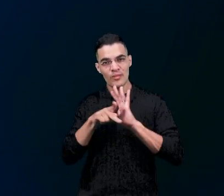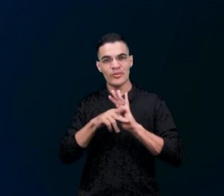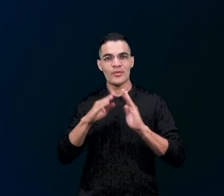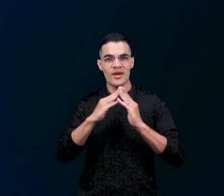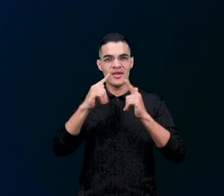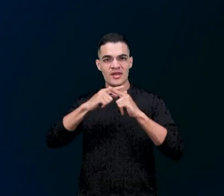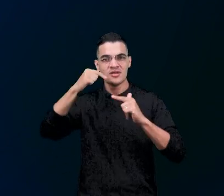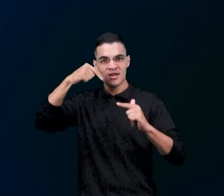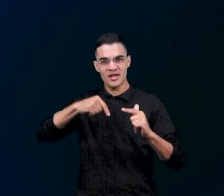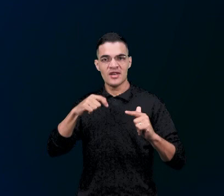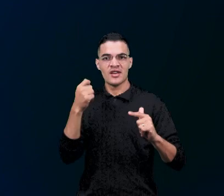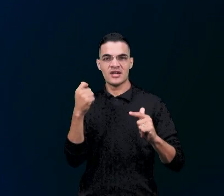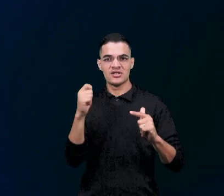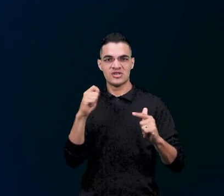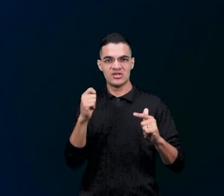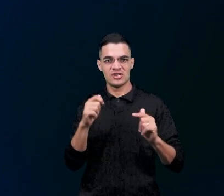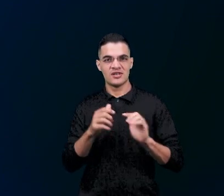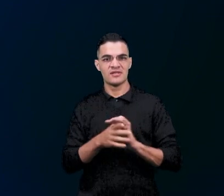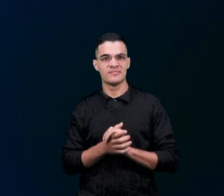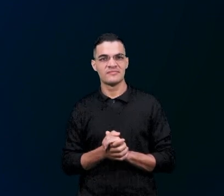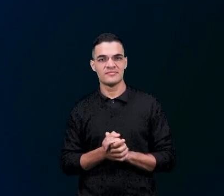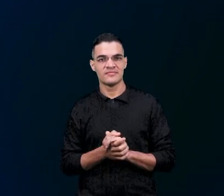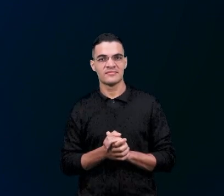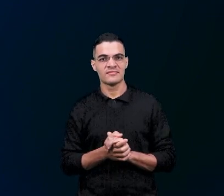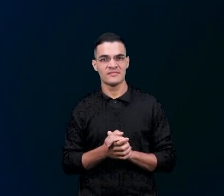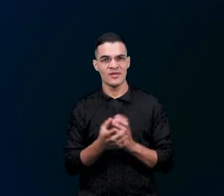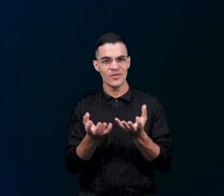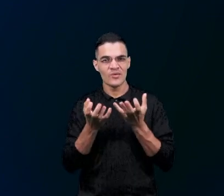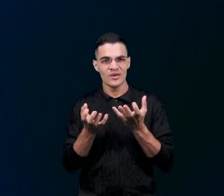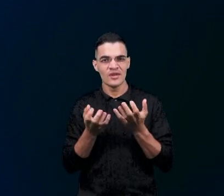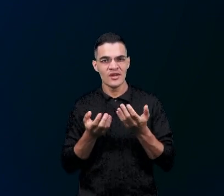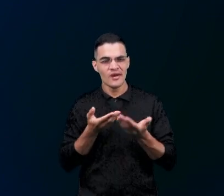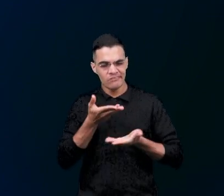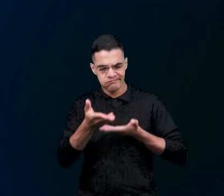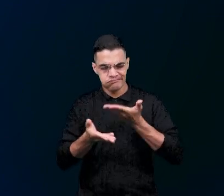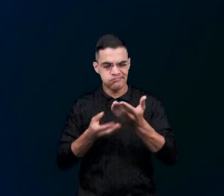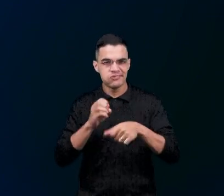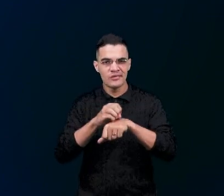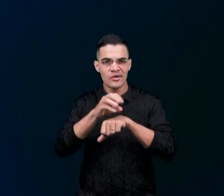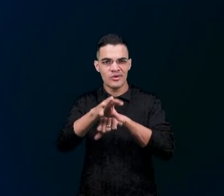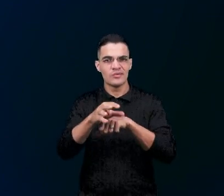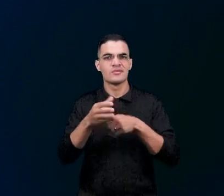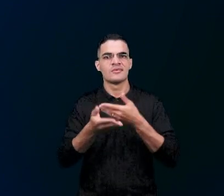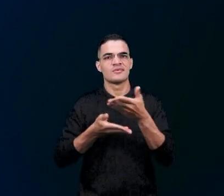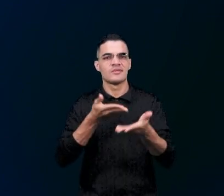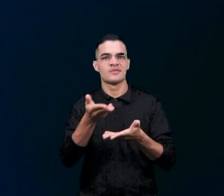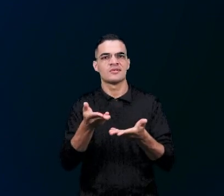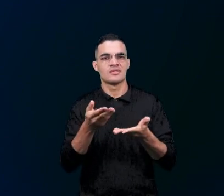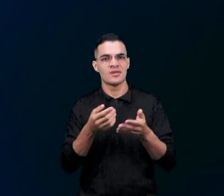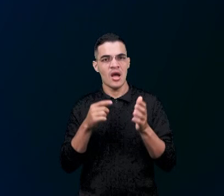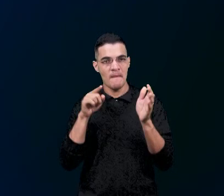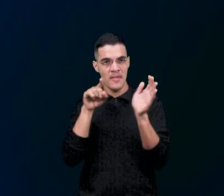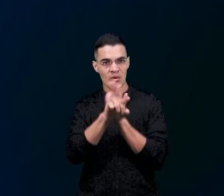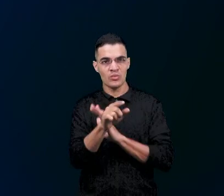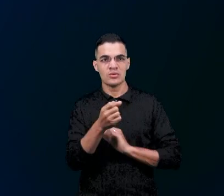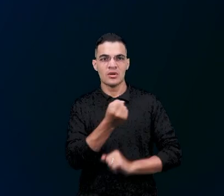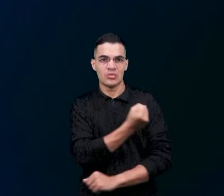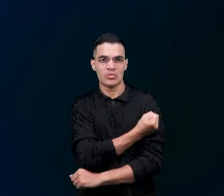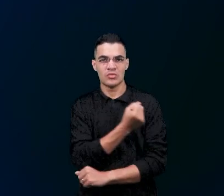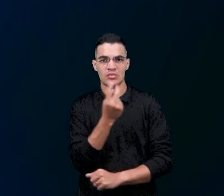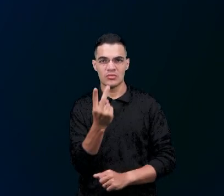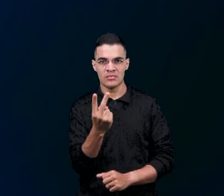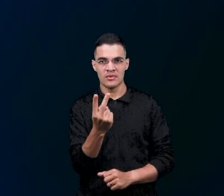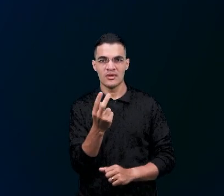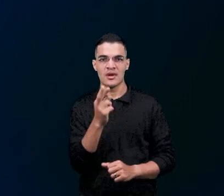Meja, pasteur Horacio Mamana. Je voulais donner ma contribution à la question numéro 2 et